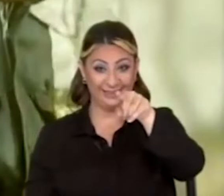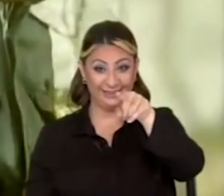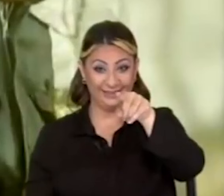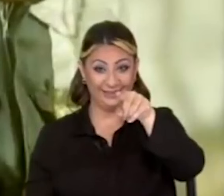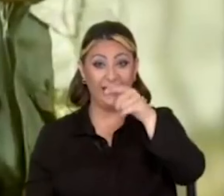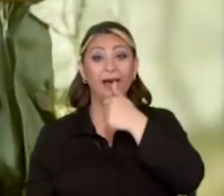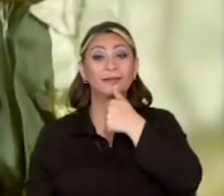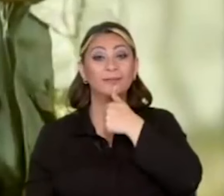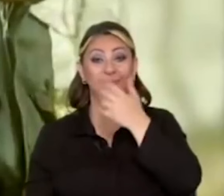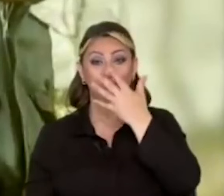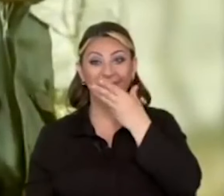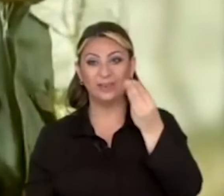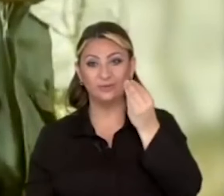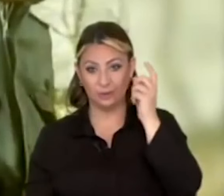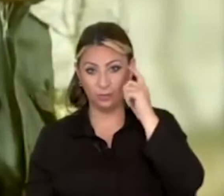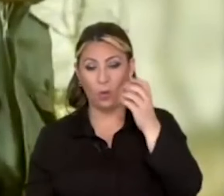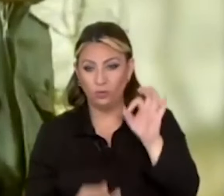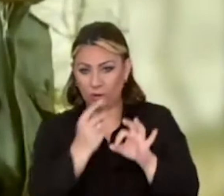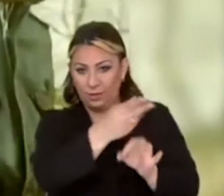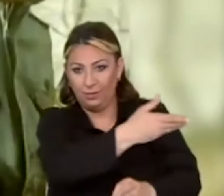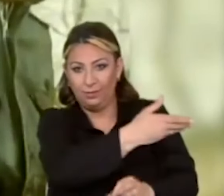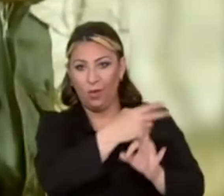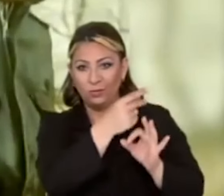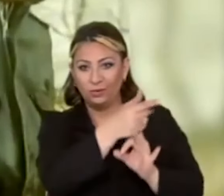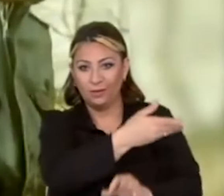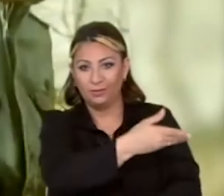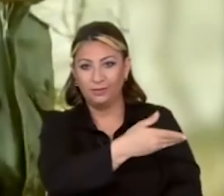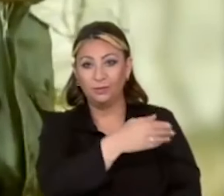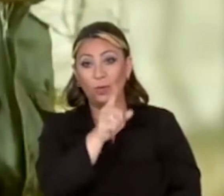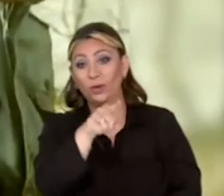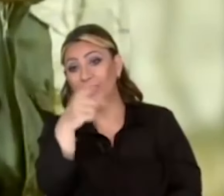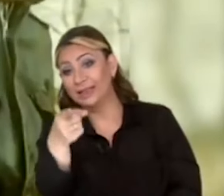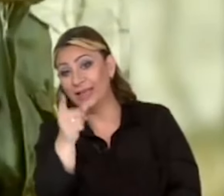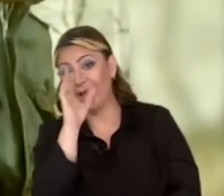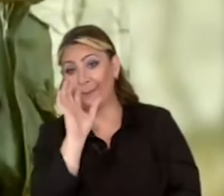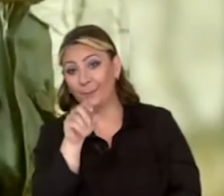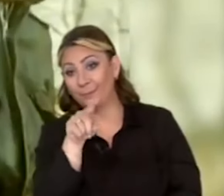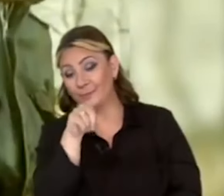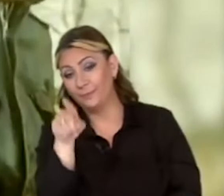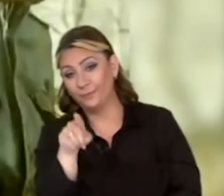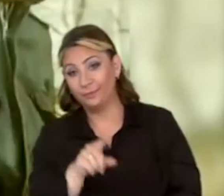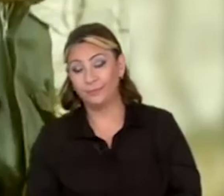yok. Arkana genç bak adam Özkan, Özkan abi. İşte. Hayır onun yanındaki kim?